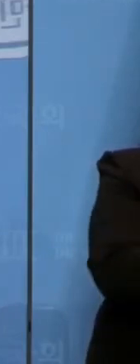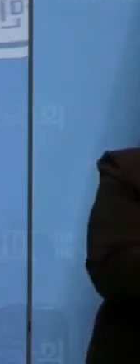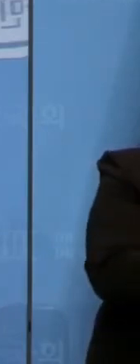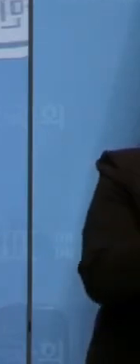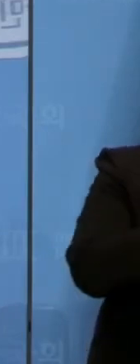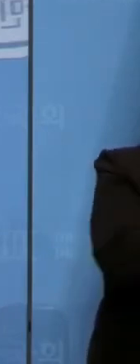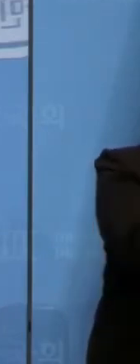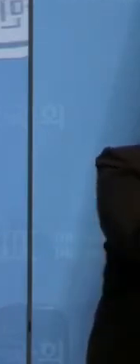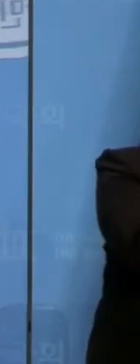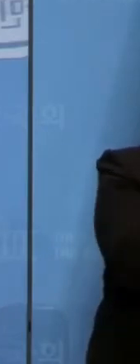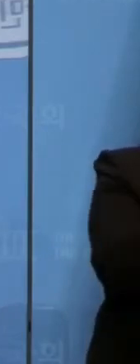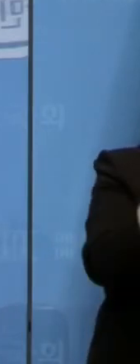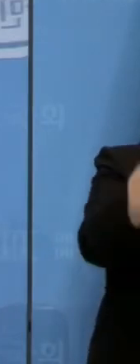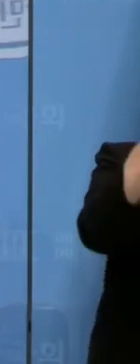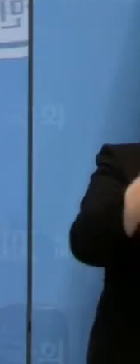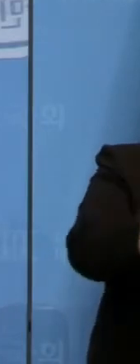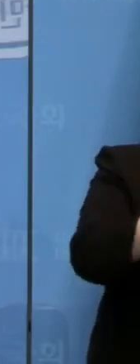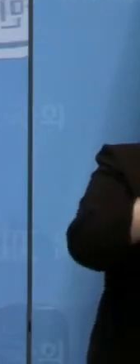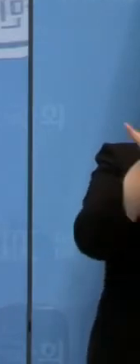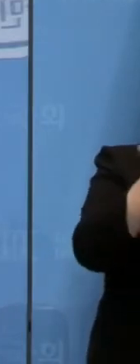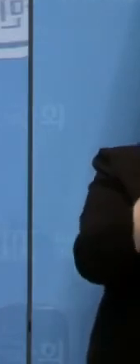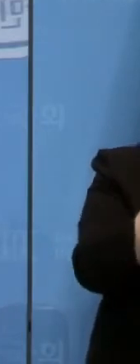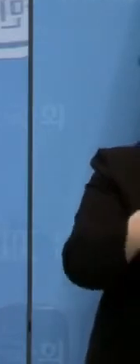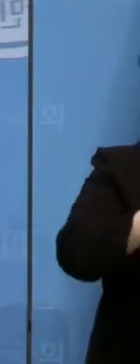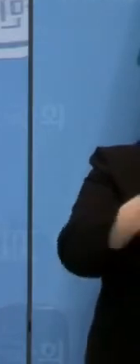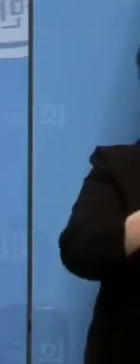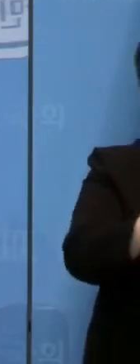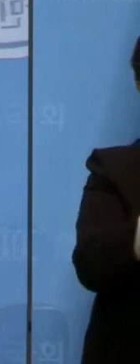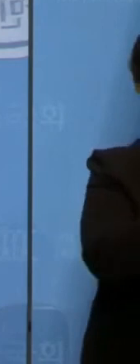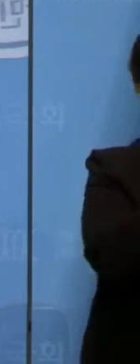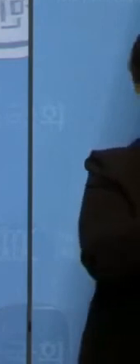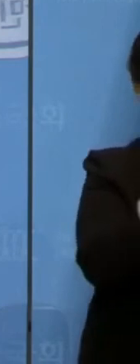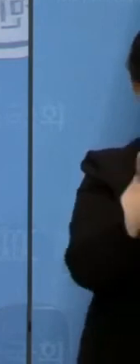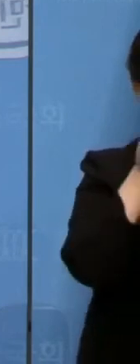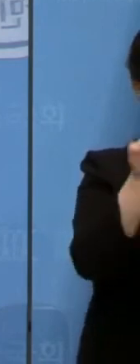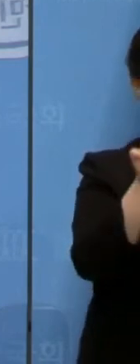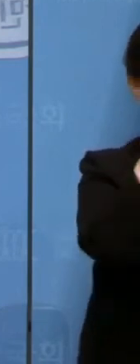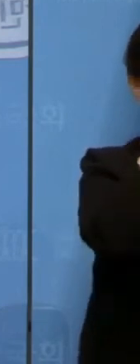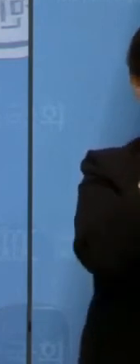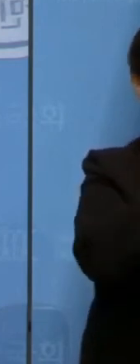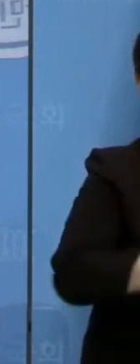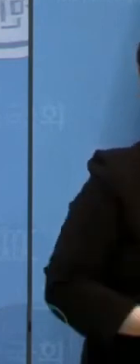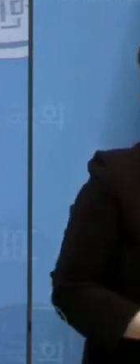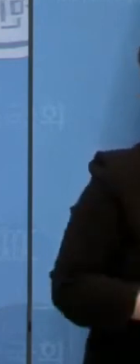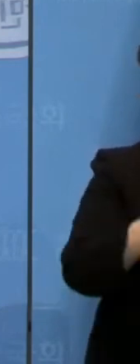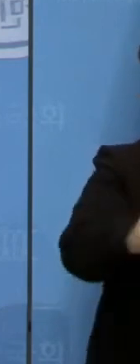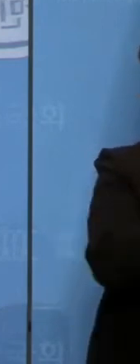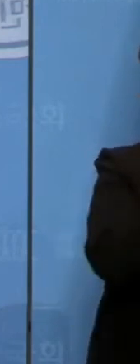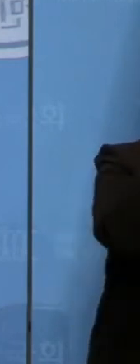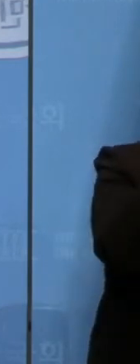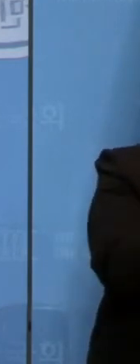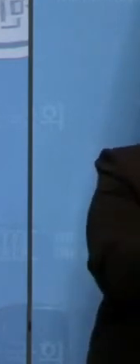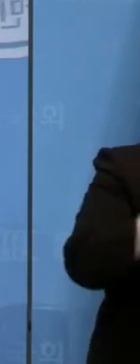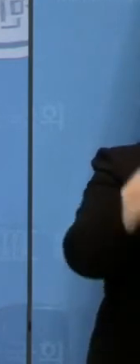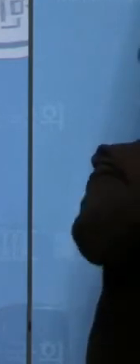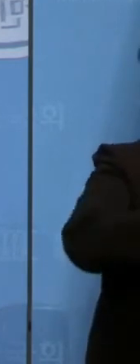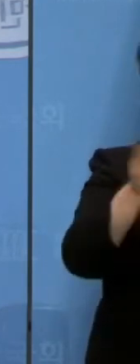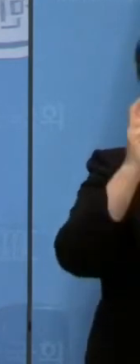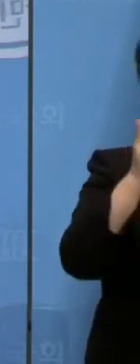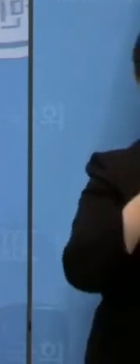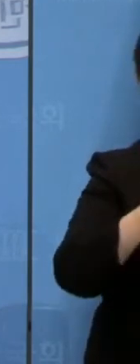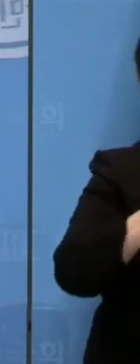유엔 인권이사회 보고서도 이 자금의 용처가 불투명하다고 말하고 있습니다. 쿠데타로 모든 공기업이 군부에 장악당한